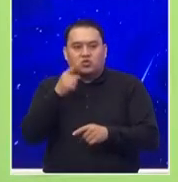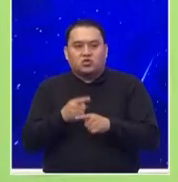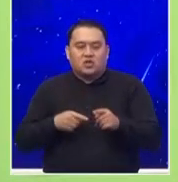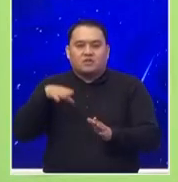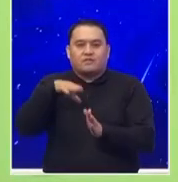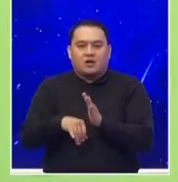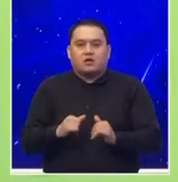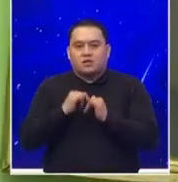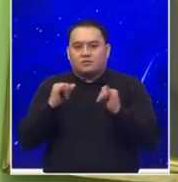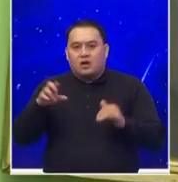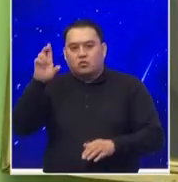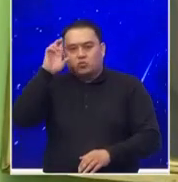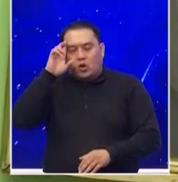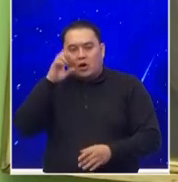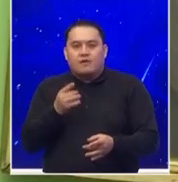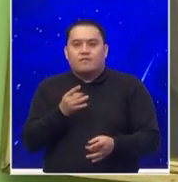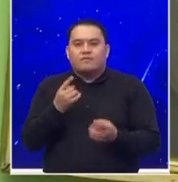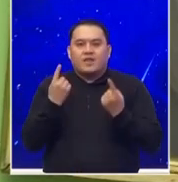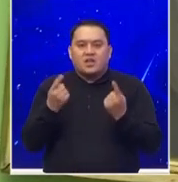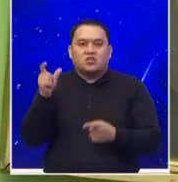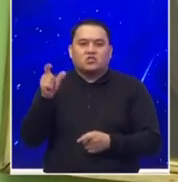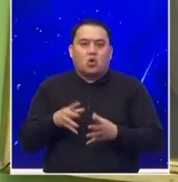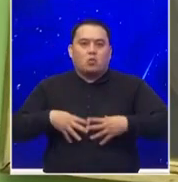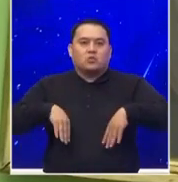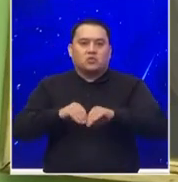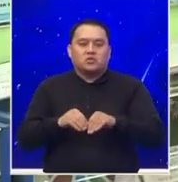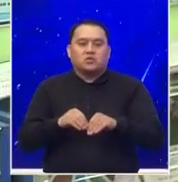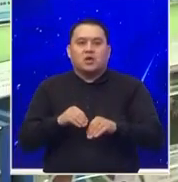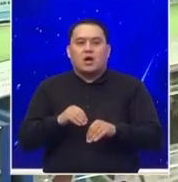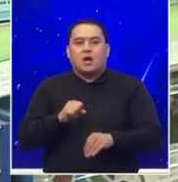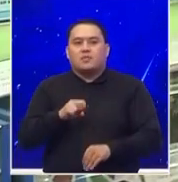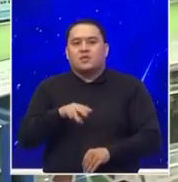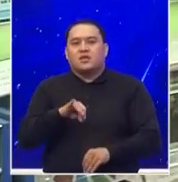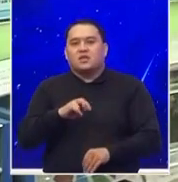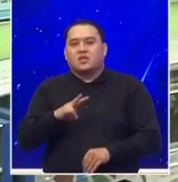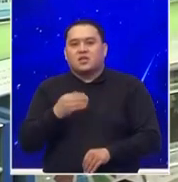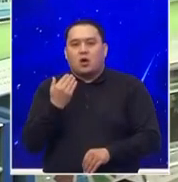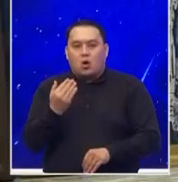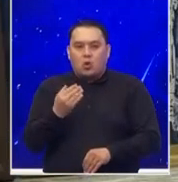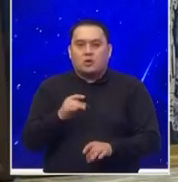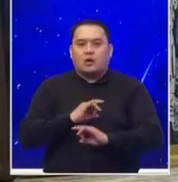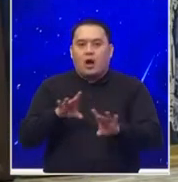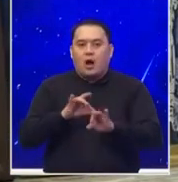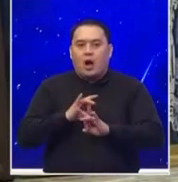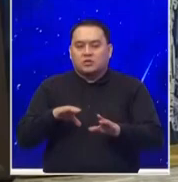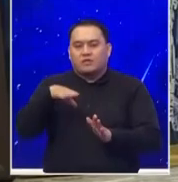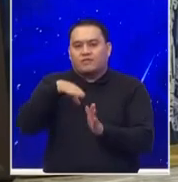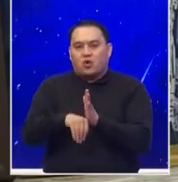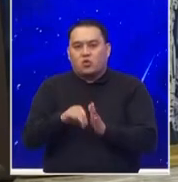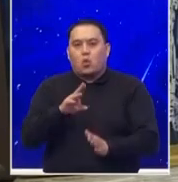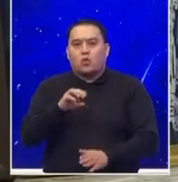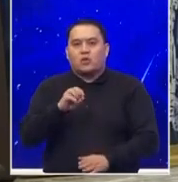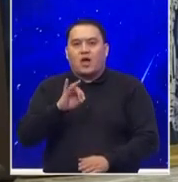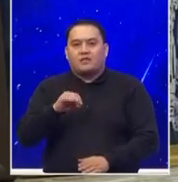его вклада в развитие страны. В свое время выдающийся общественный деятель Серикболсун Абдильдин так охарактеризовал неоспоримый вклад